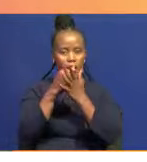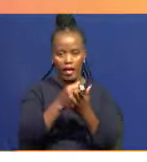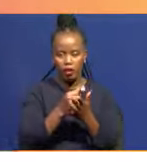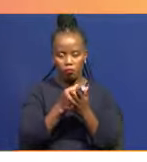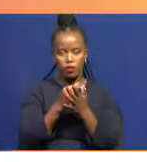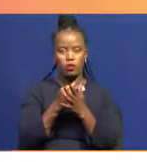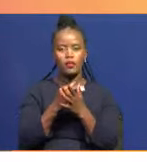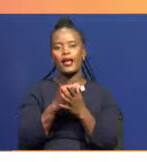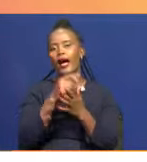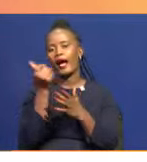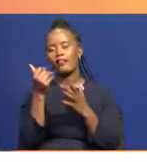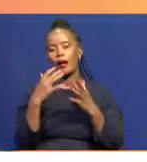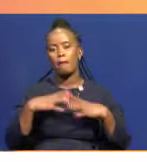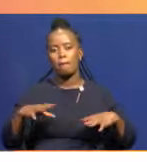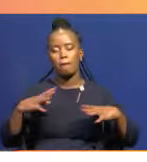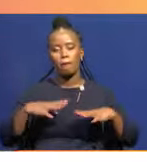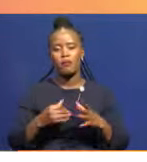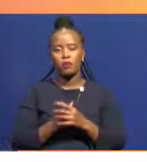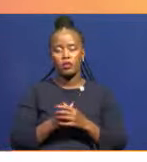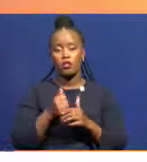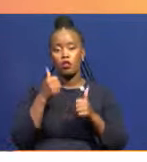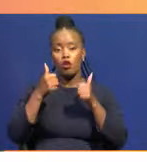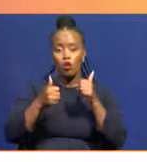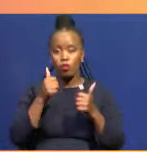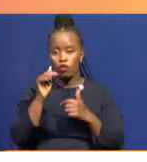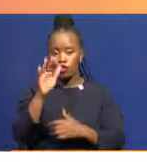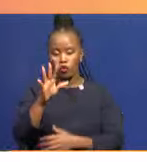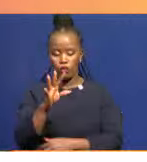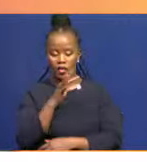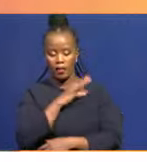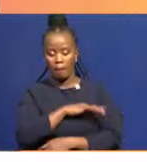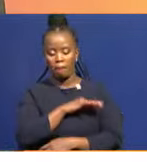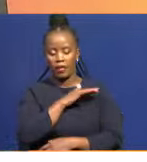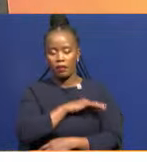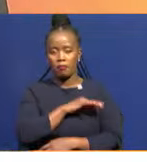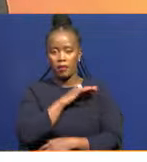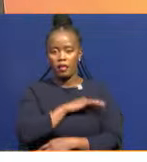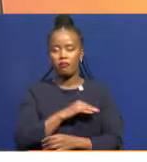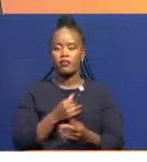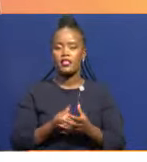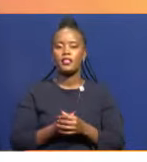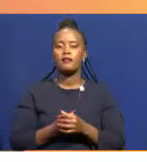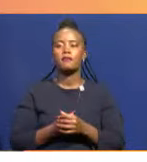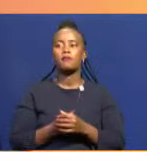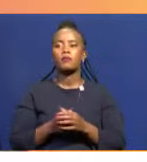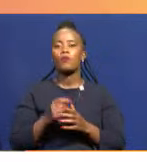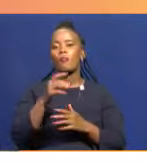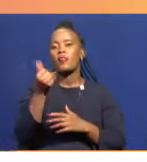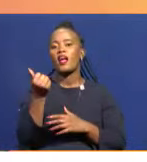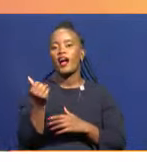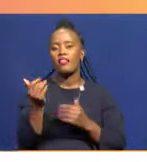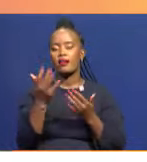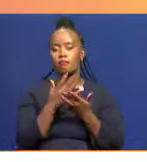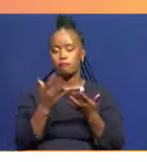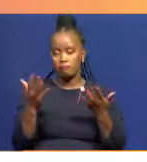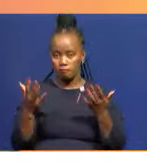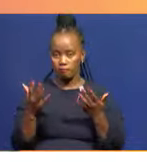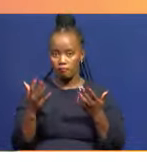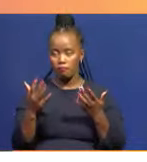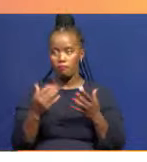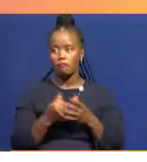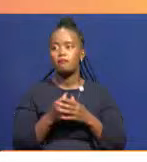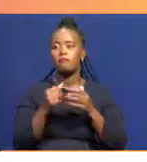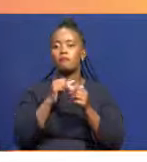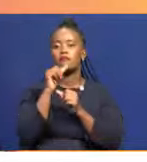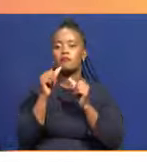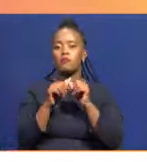na katika kufanya hiyo kazi utaweza kupata mshahara wa kujimudu. Mm-hmm. Kitu kingine pia ningesema kuhusu